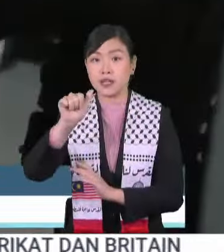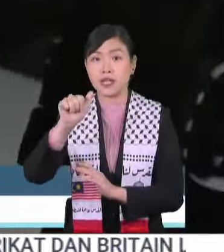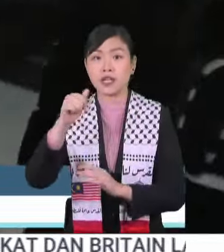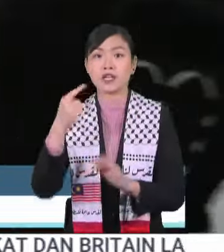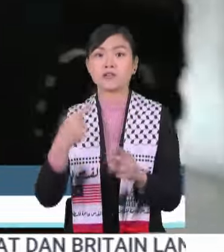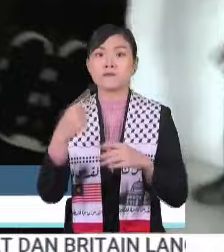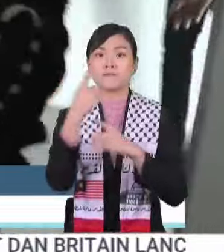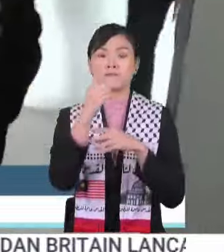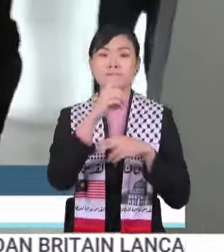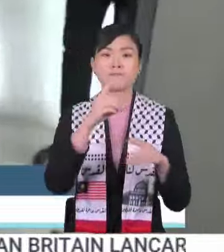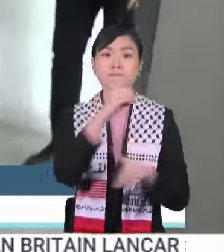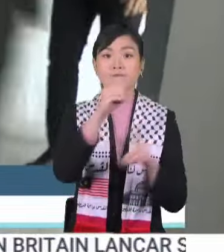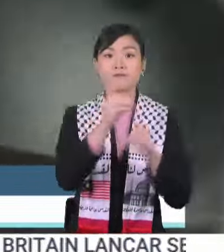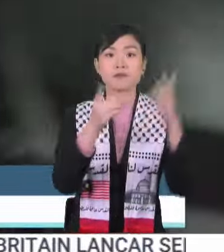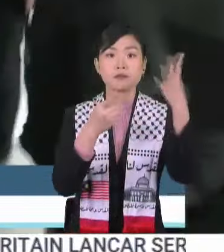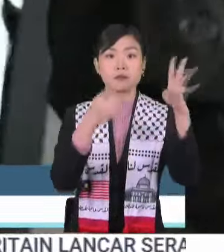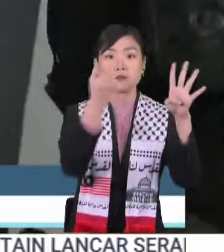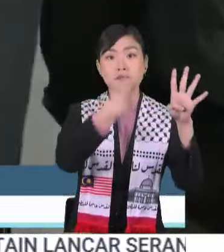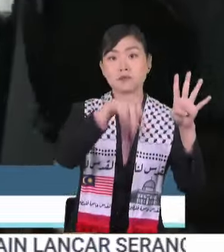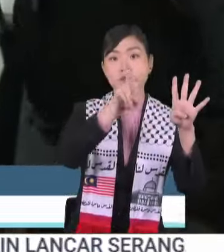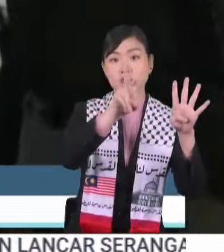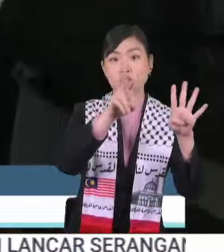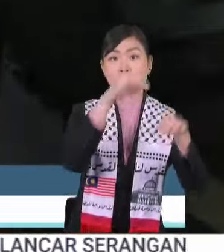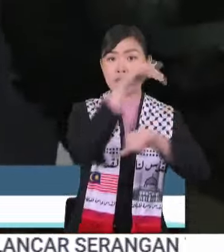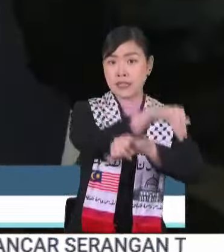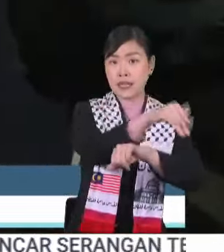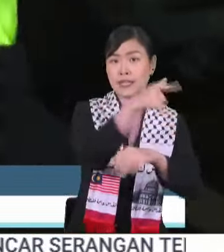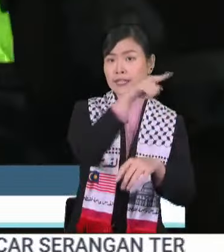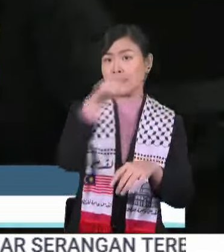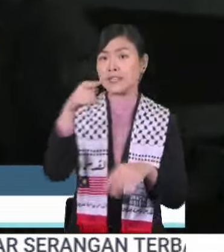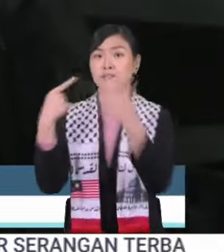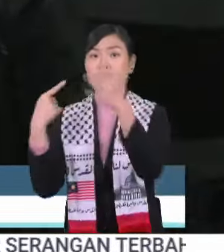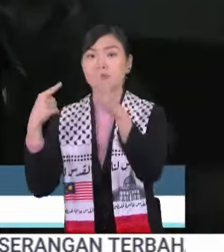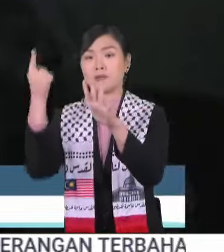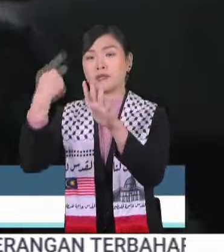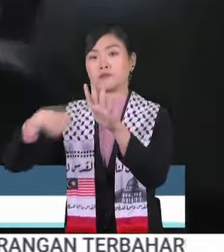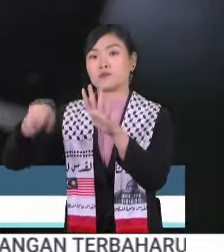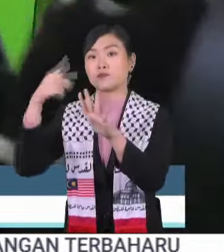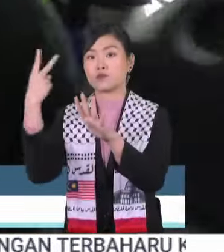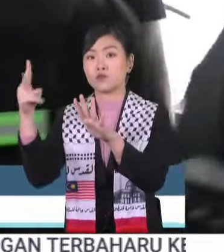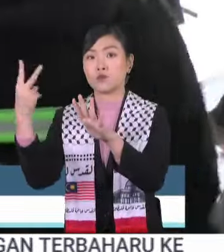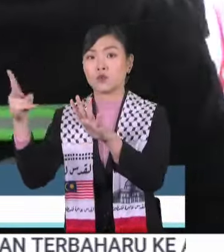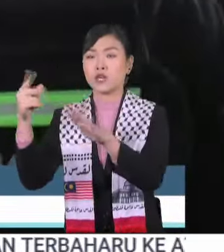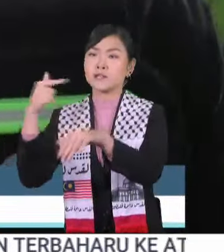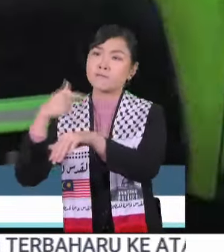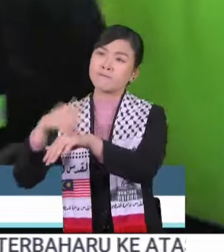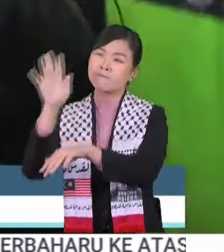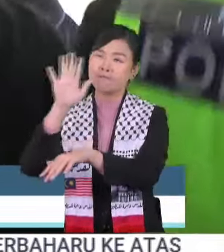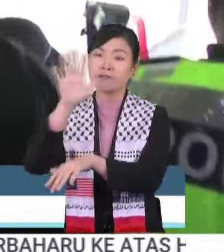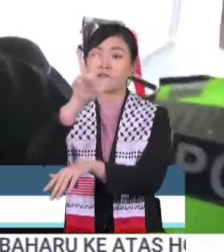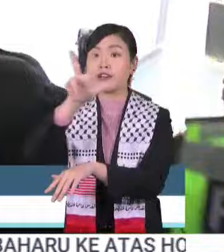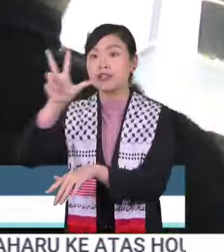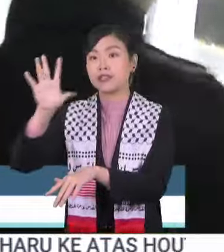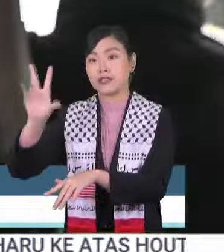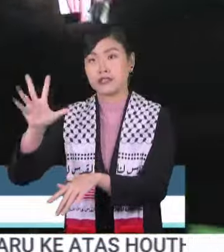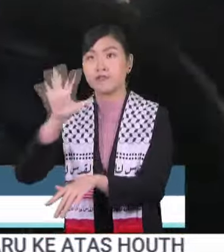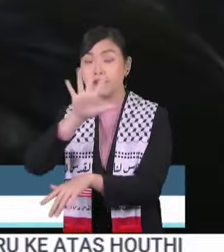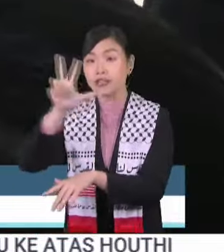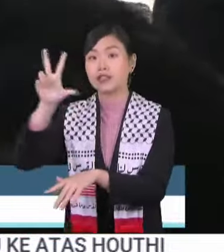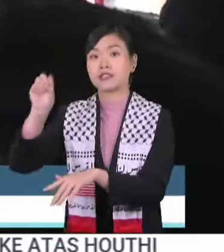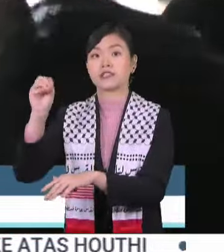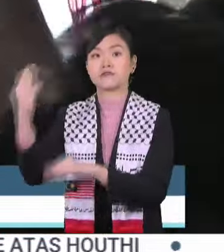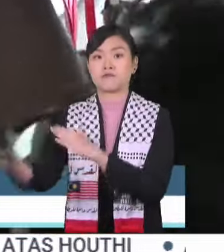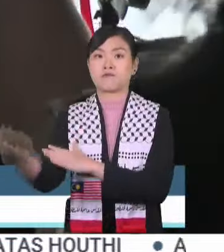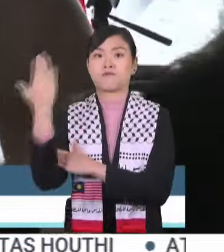disember pukul 11 malam hingga 15 disember kira-kira 5:30 pagi tertuduh didakwa melakukan kesalahan itu di antara Jalan